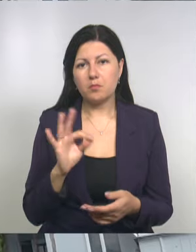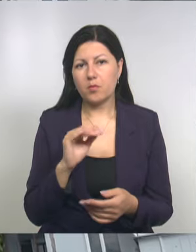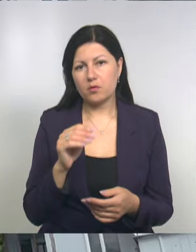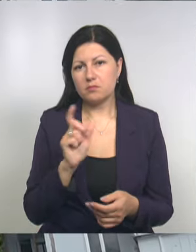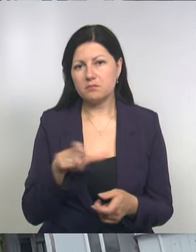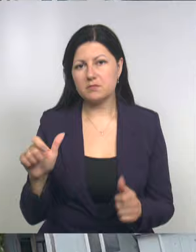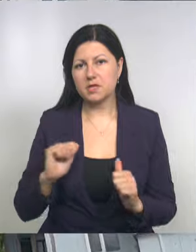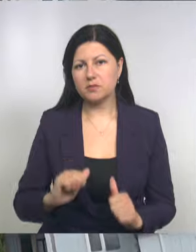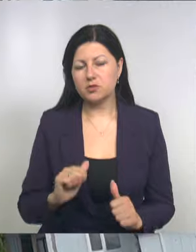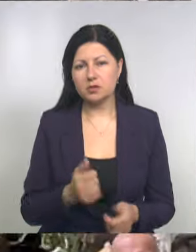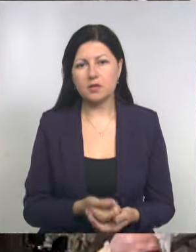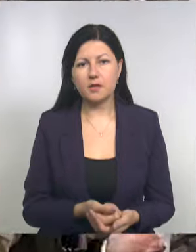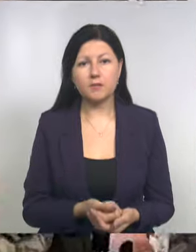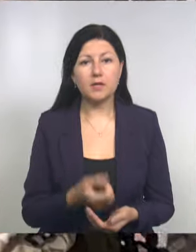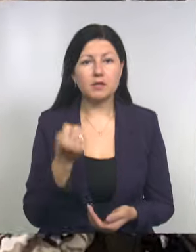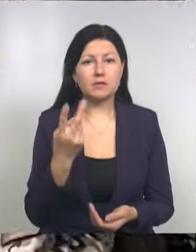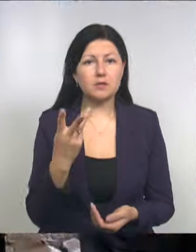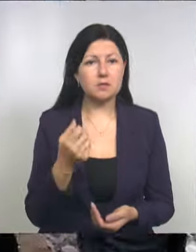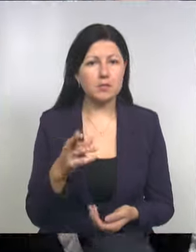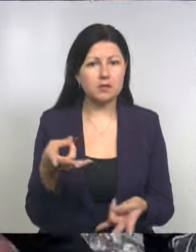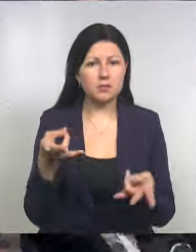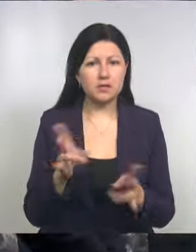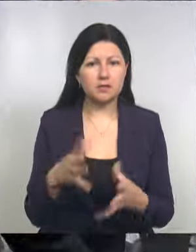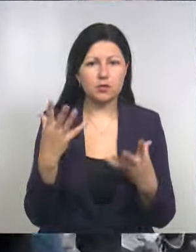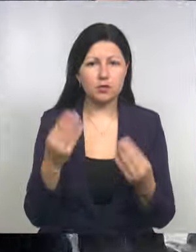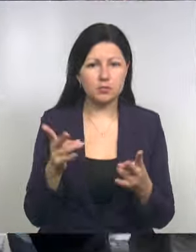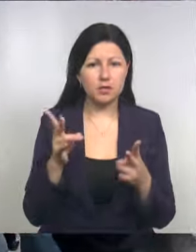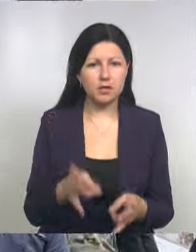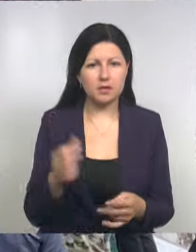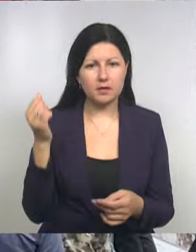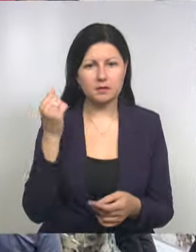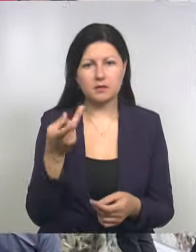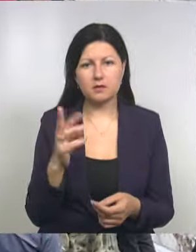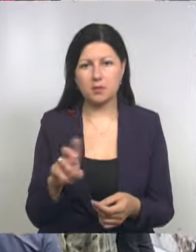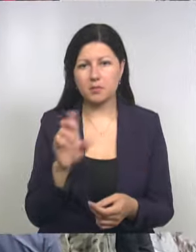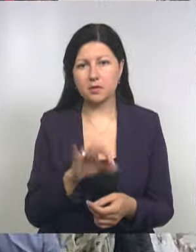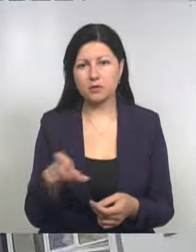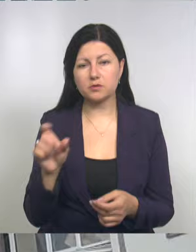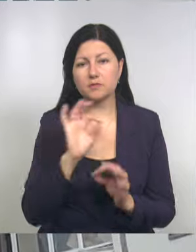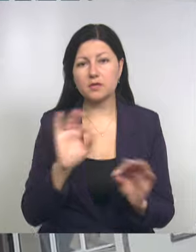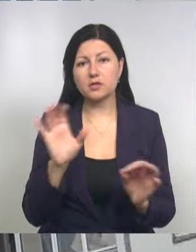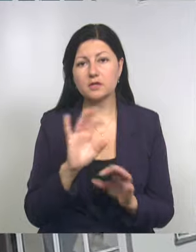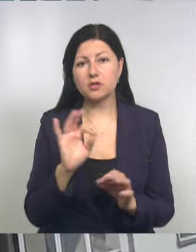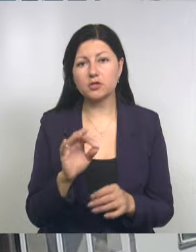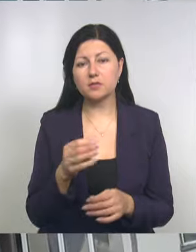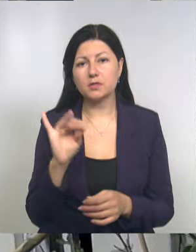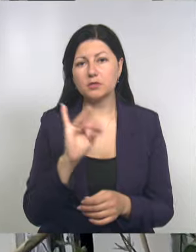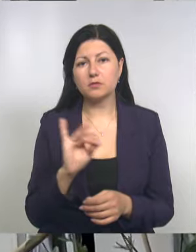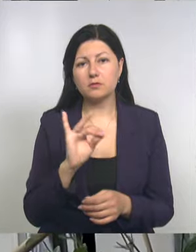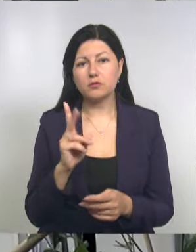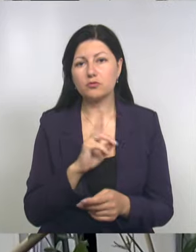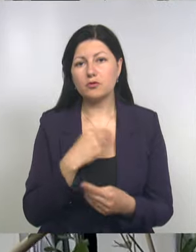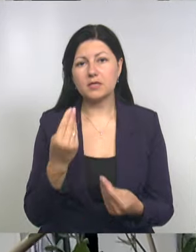жителям. 12 мая теперь останется днем трагедии для белгородцев. Расскажем истории тех, кто, не давая волю